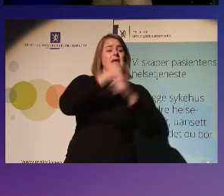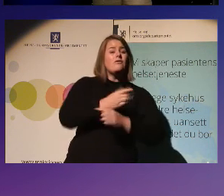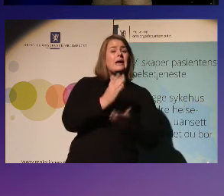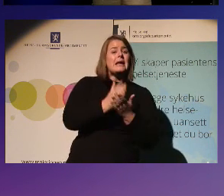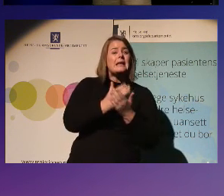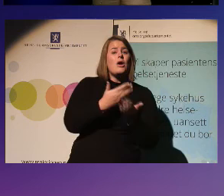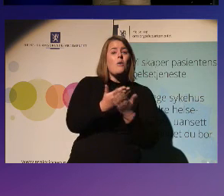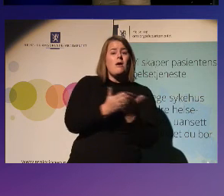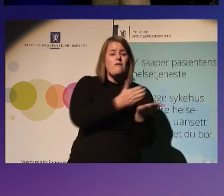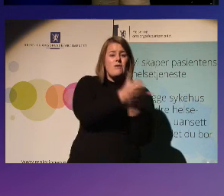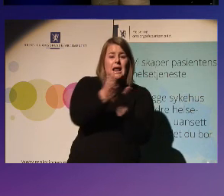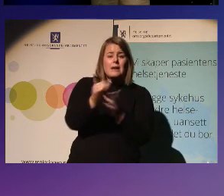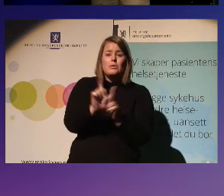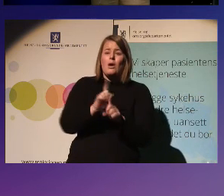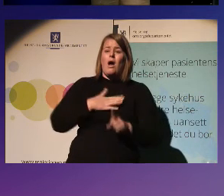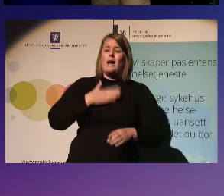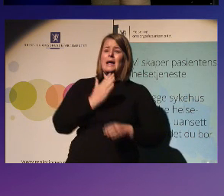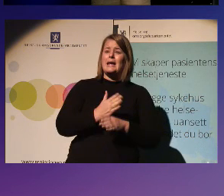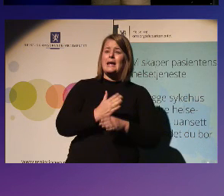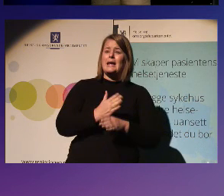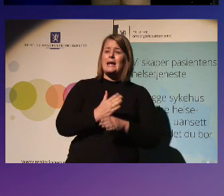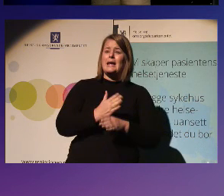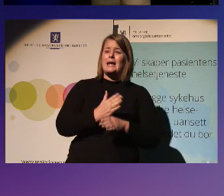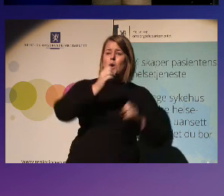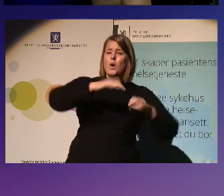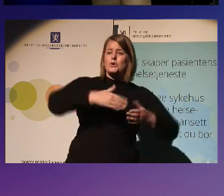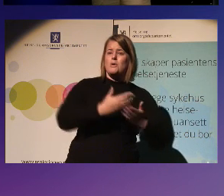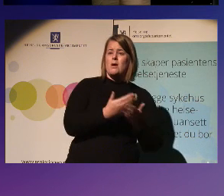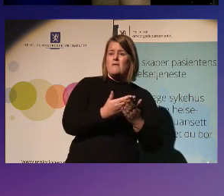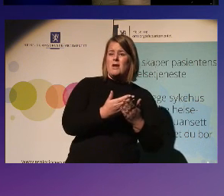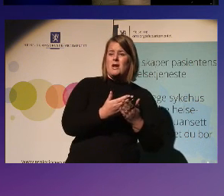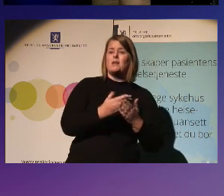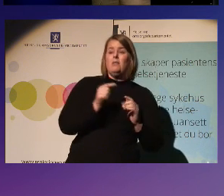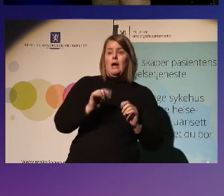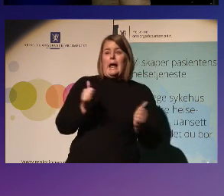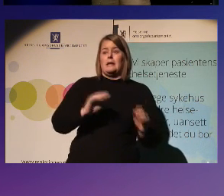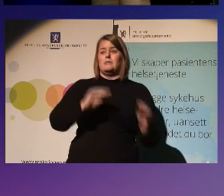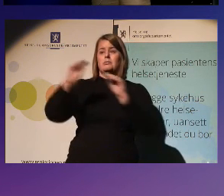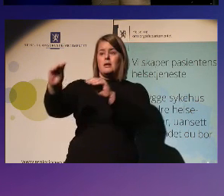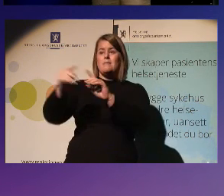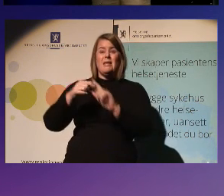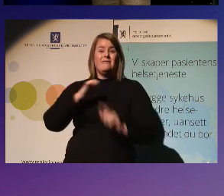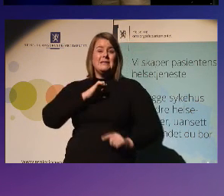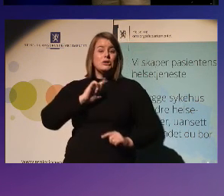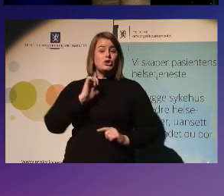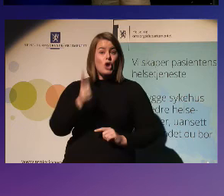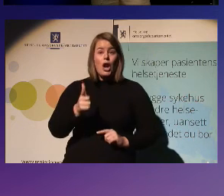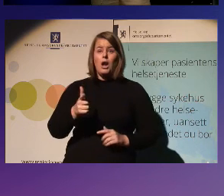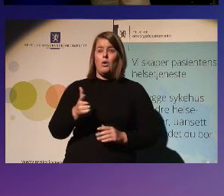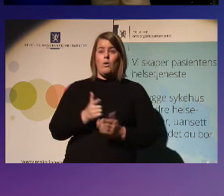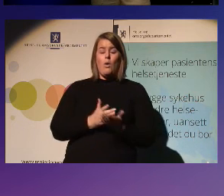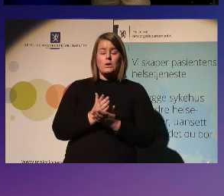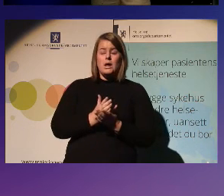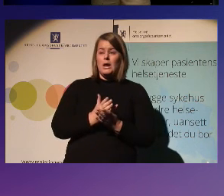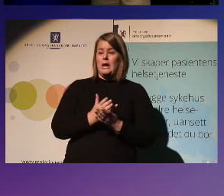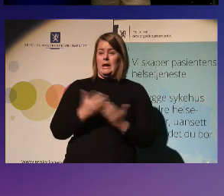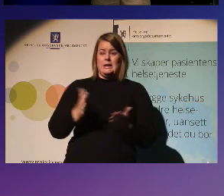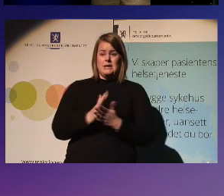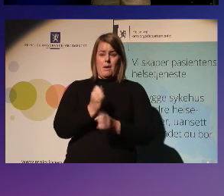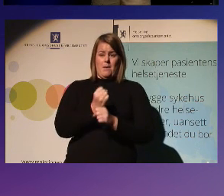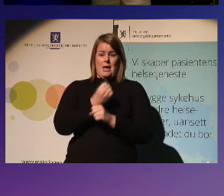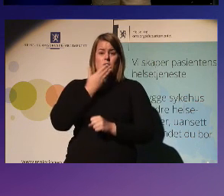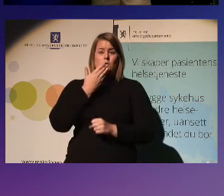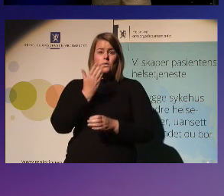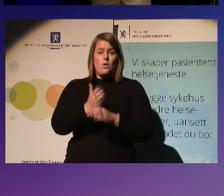i kommunene til å løse det oppdraget, så det greit. Men hvis det fordi at vi ikke samarbeider godt og ikke får til dette overfor en gruppe hvor